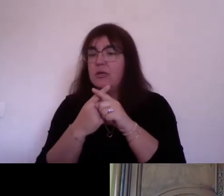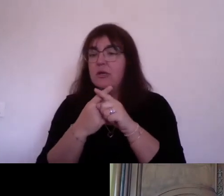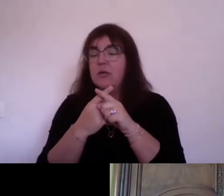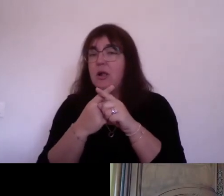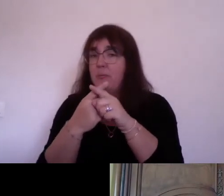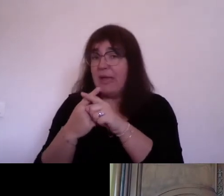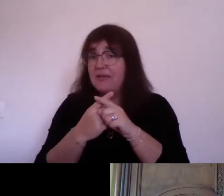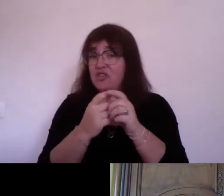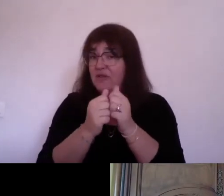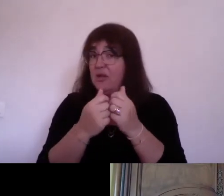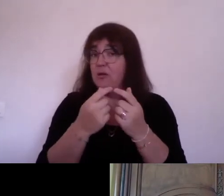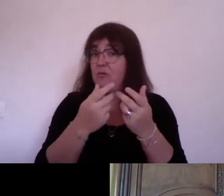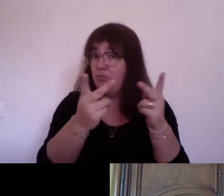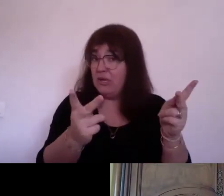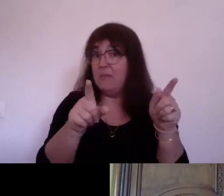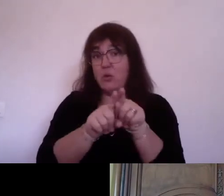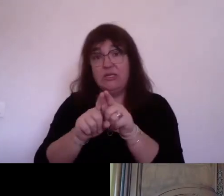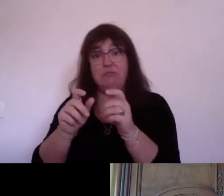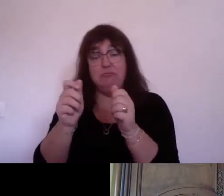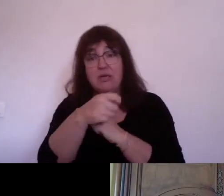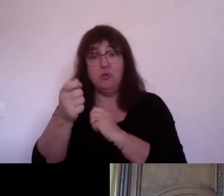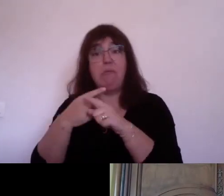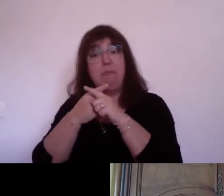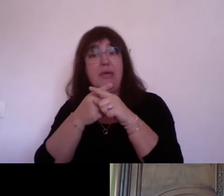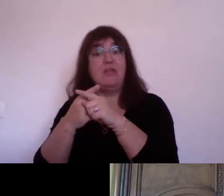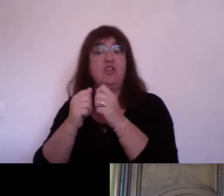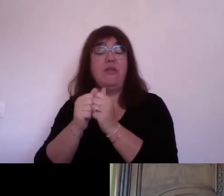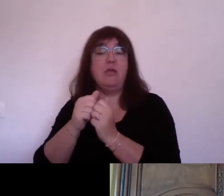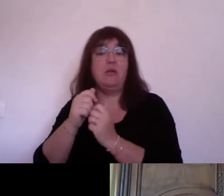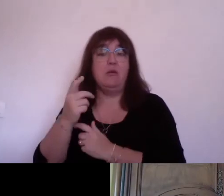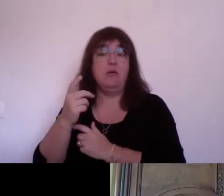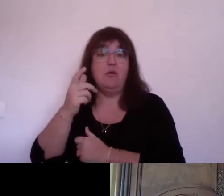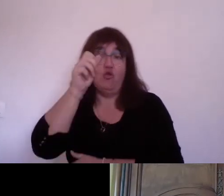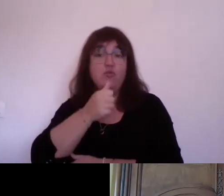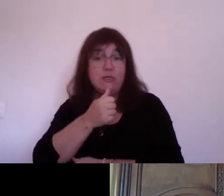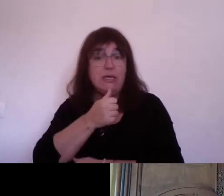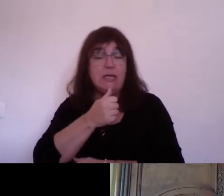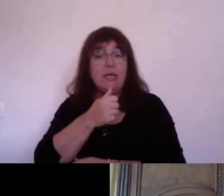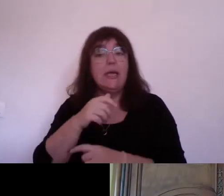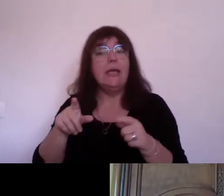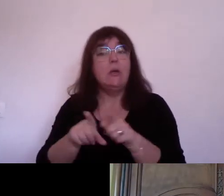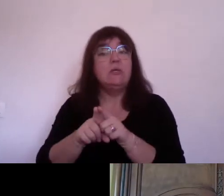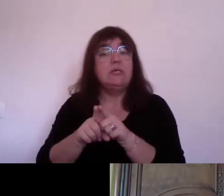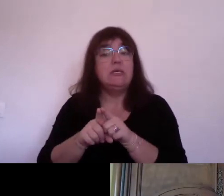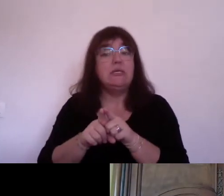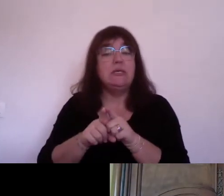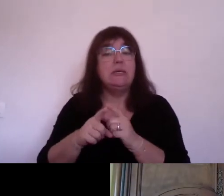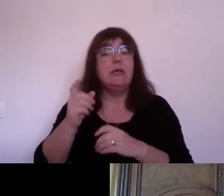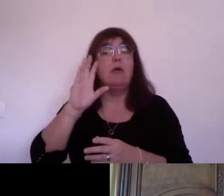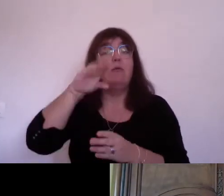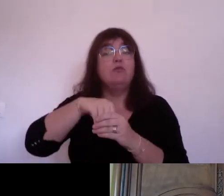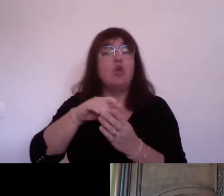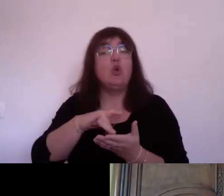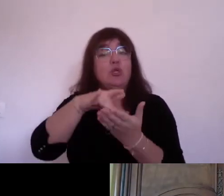Branly. Et puis, nous allons mettre à disposition des audios sur le site internet